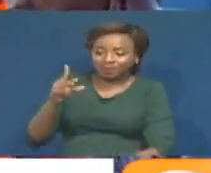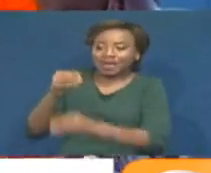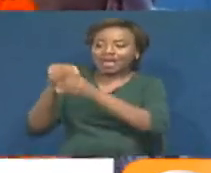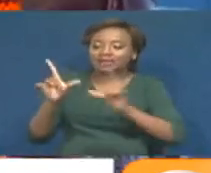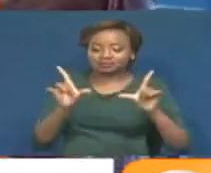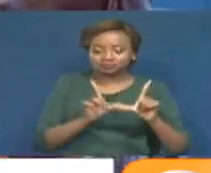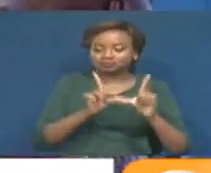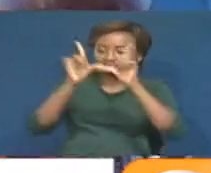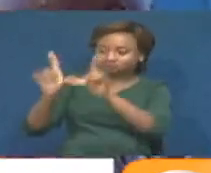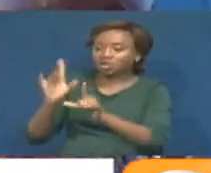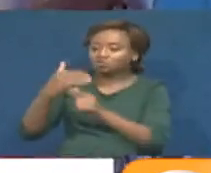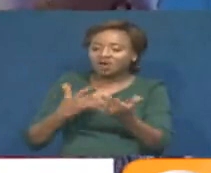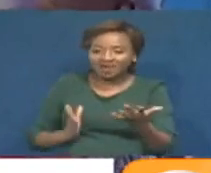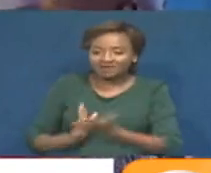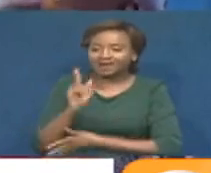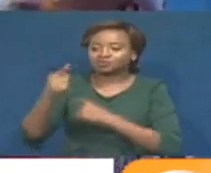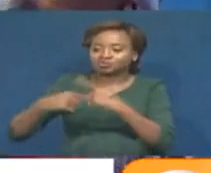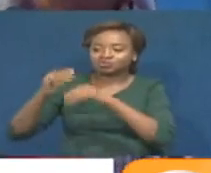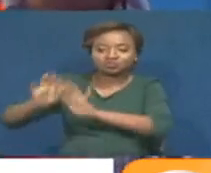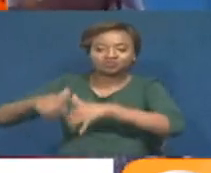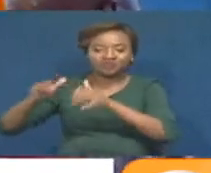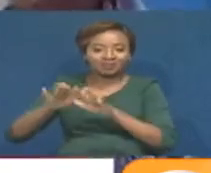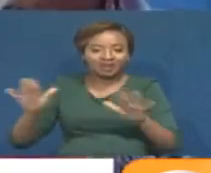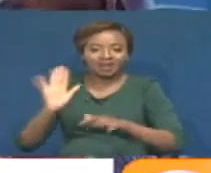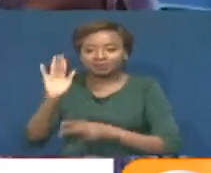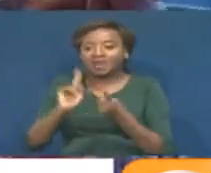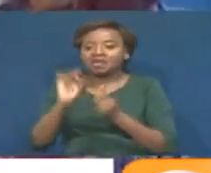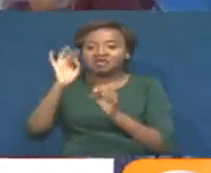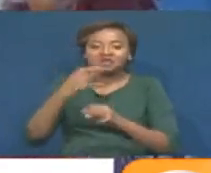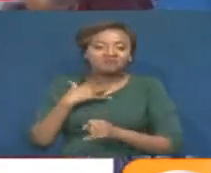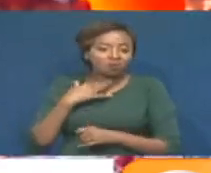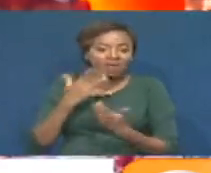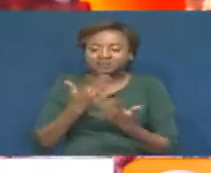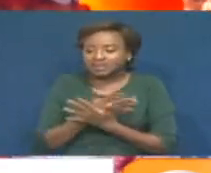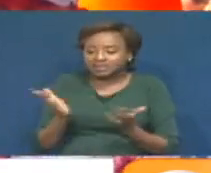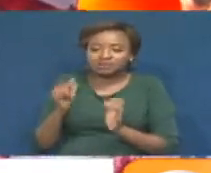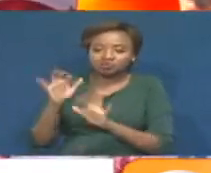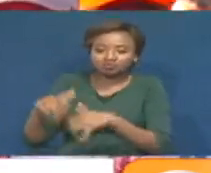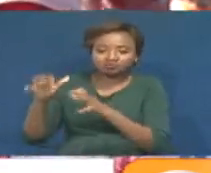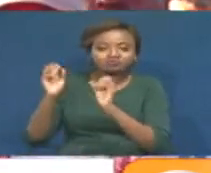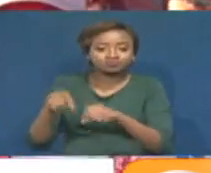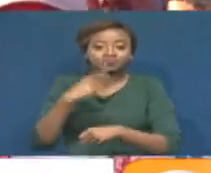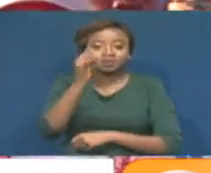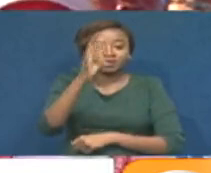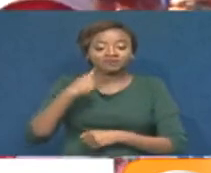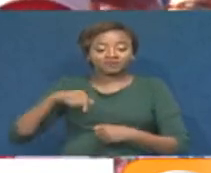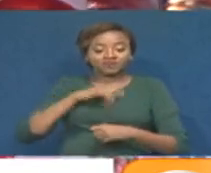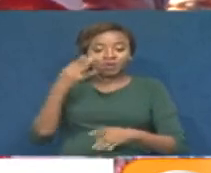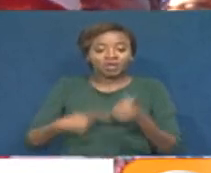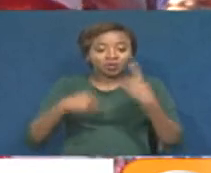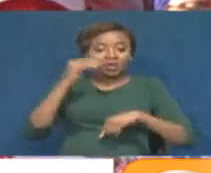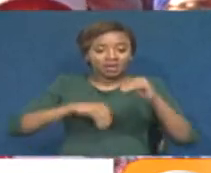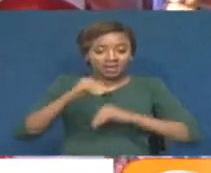na haki ya kulima mashamba, ndio mashamba, kama nataka sukari ya yatapata. Mkituchagua